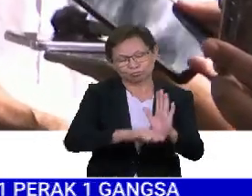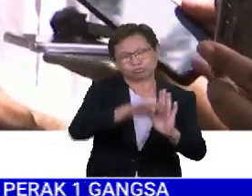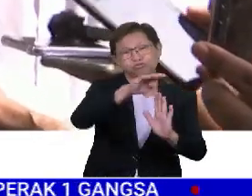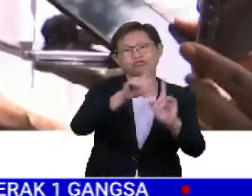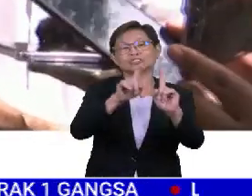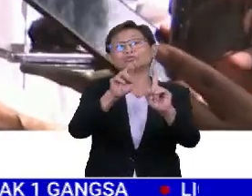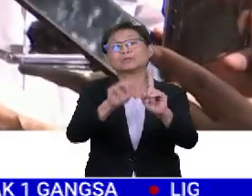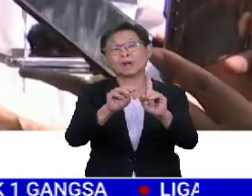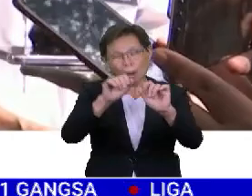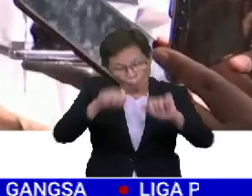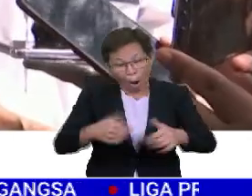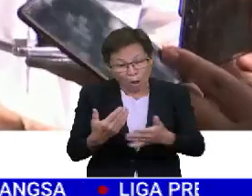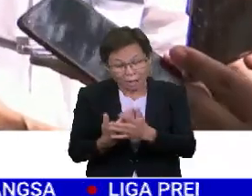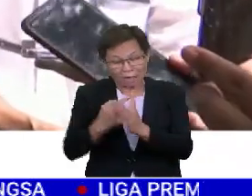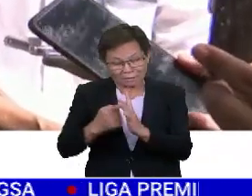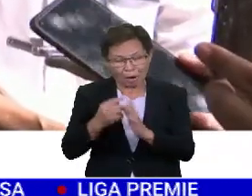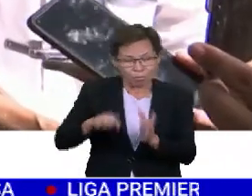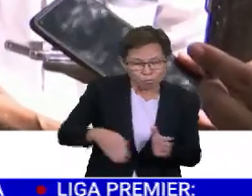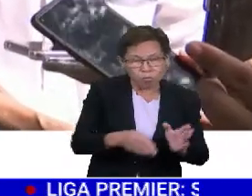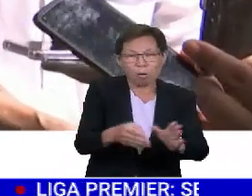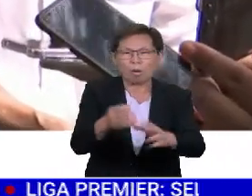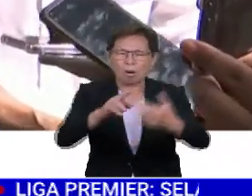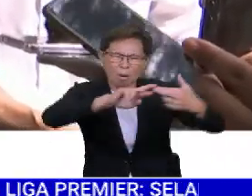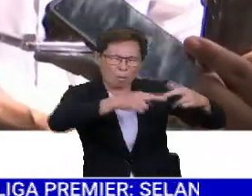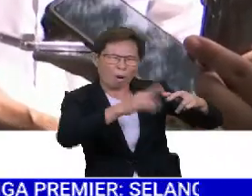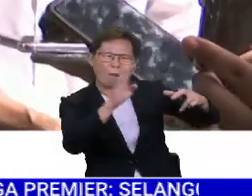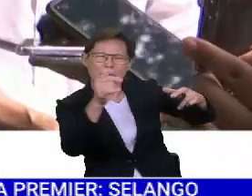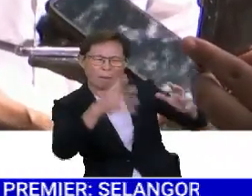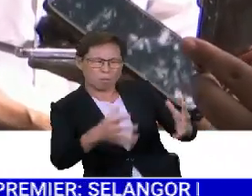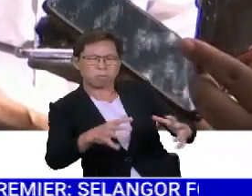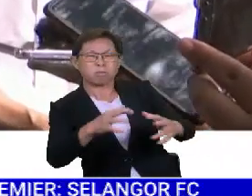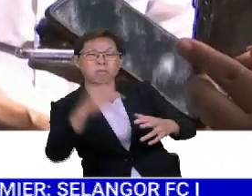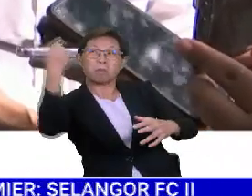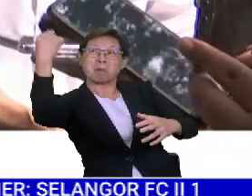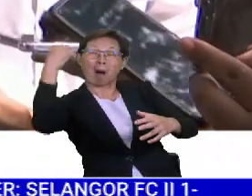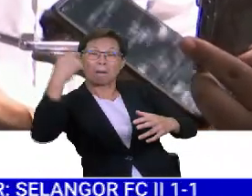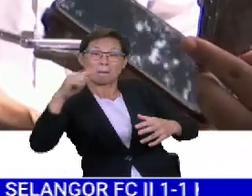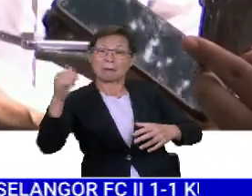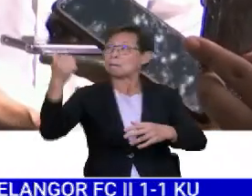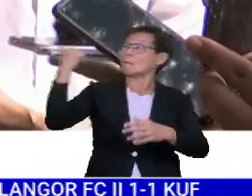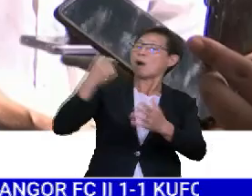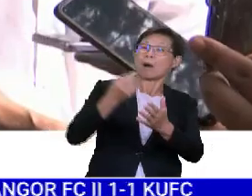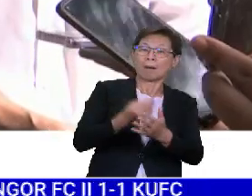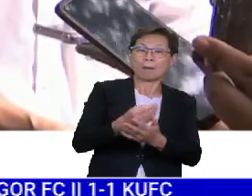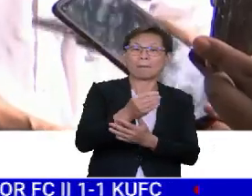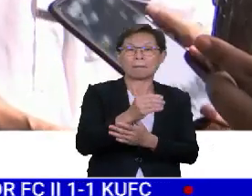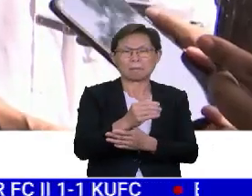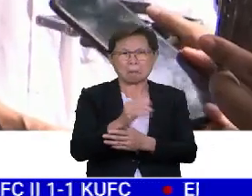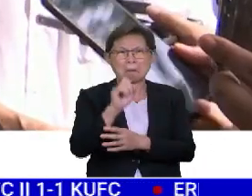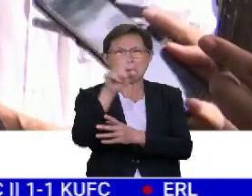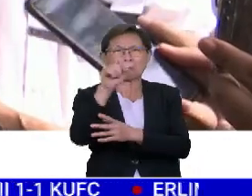Kos pembaikan ban itu pun agak tinggi. Kos yang di belakang saya dimaklumkan oleh MADAS setakat ini